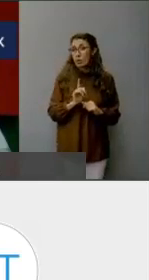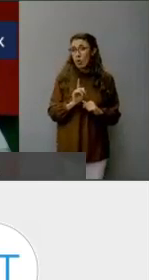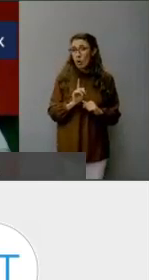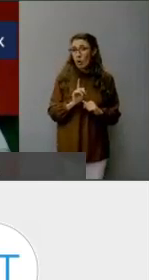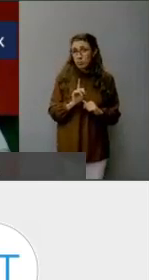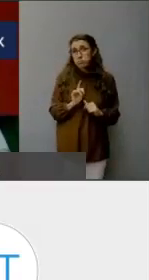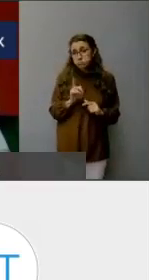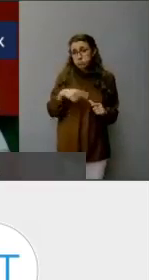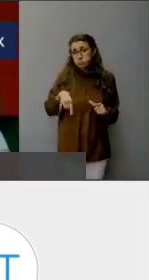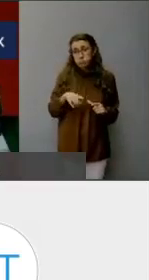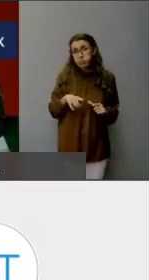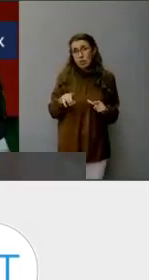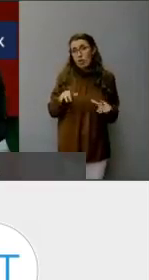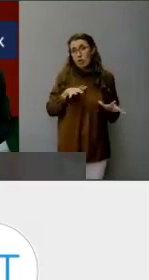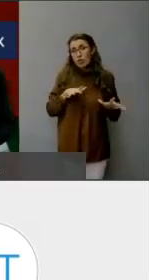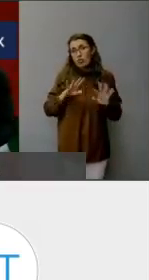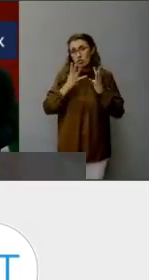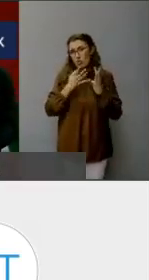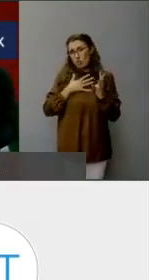alla nostra giu